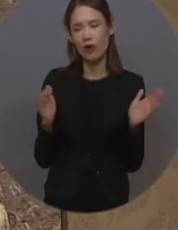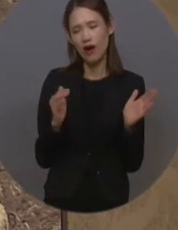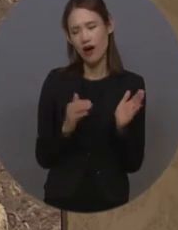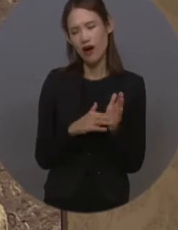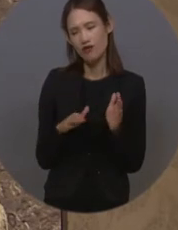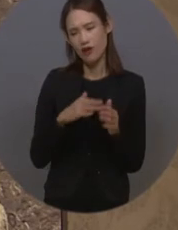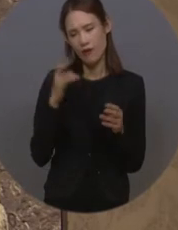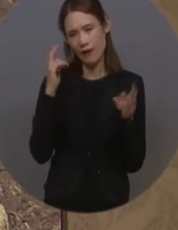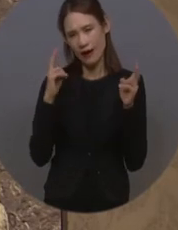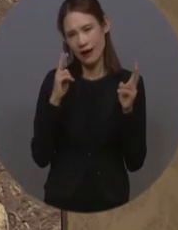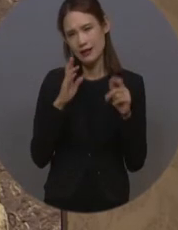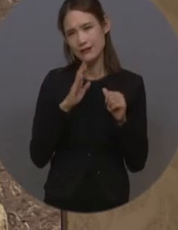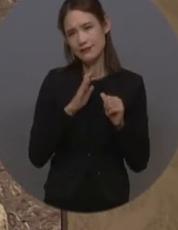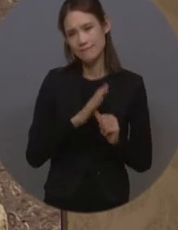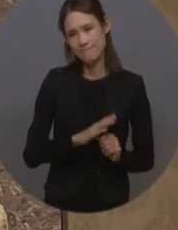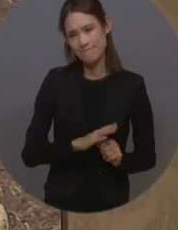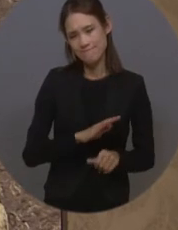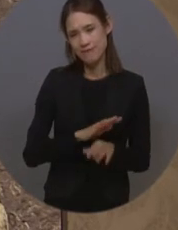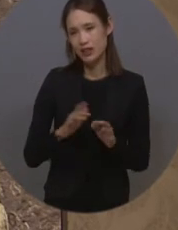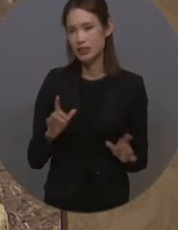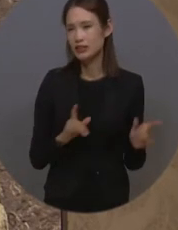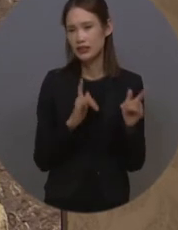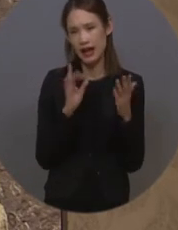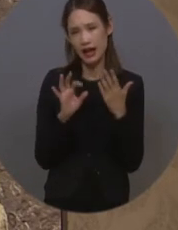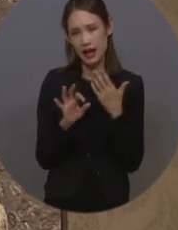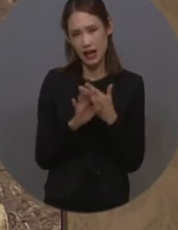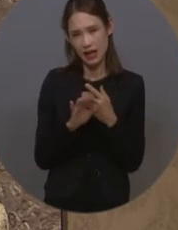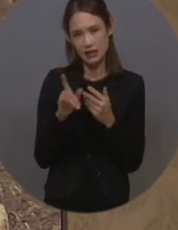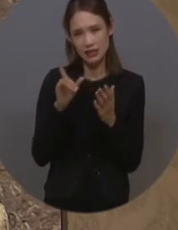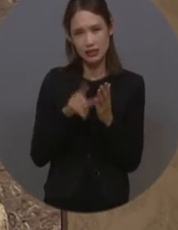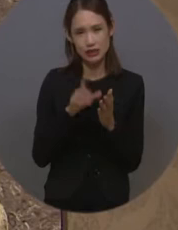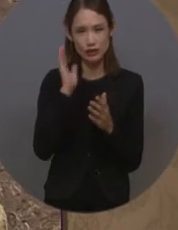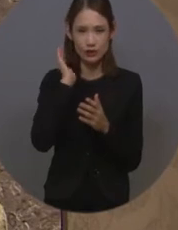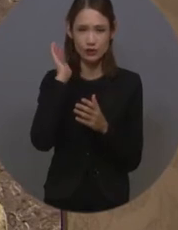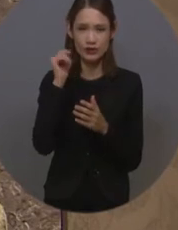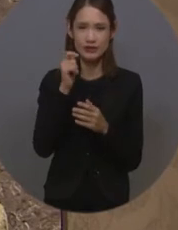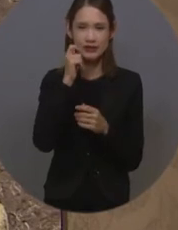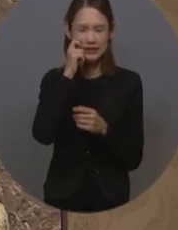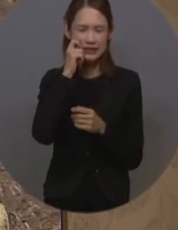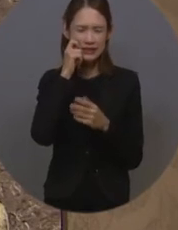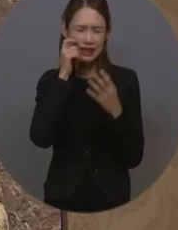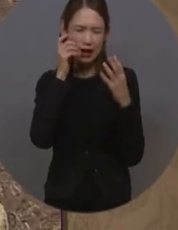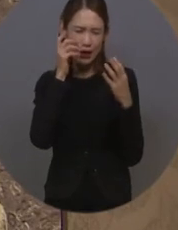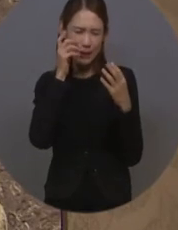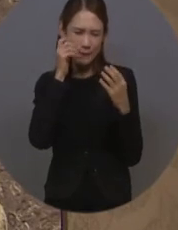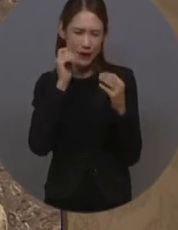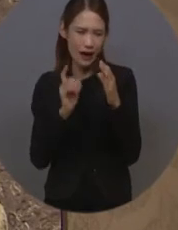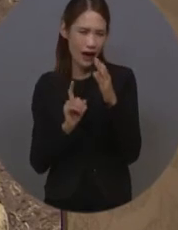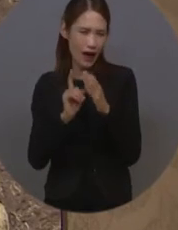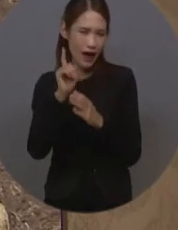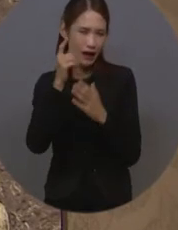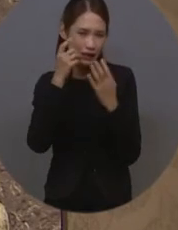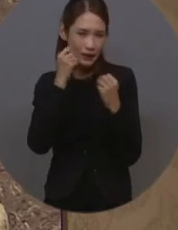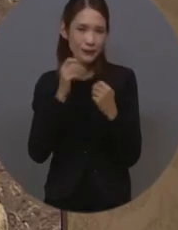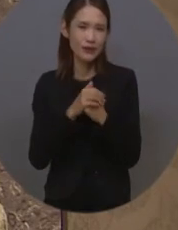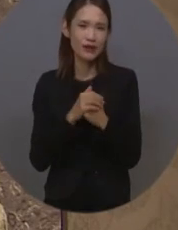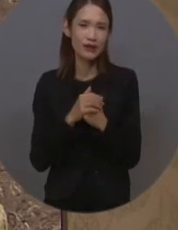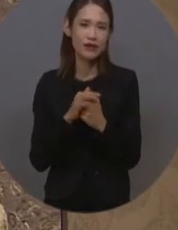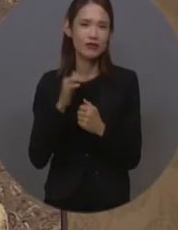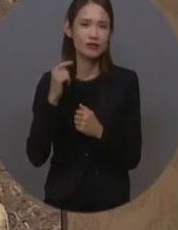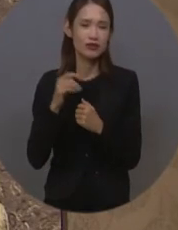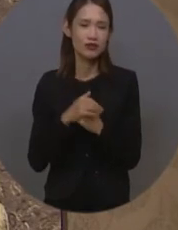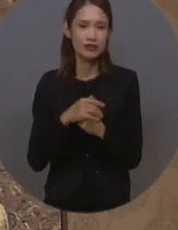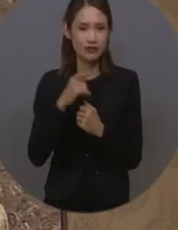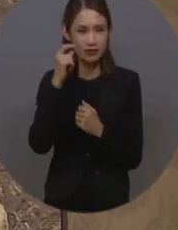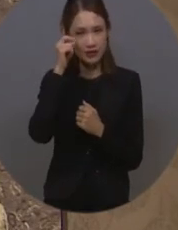우리 회사가 버티고 있었으면 그러니까요. 그 당시에 문재인 대통령 인기가 하늘을 치솟았을 때예요. 예. 문템이라고 해서